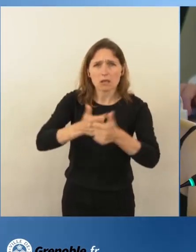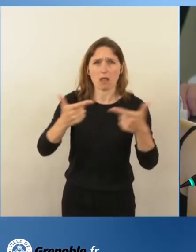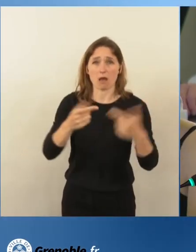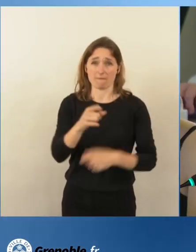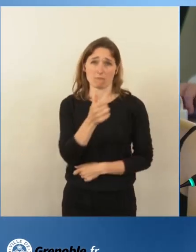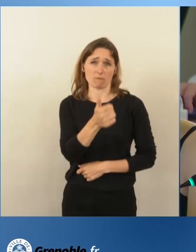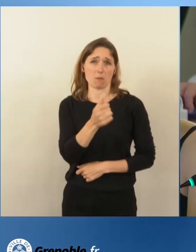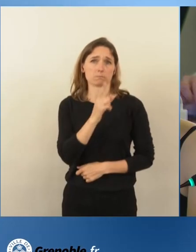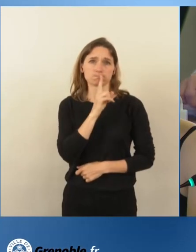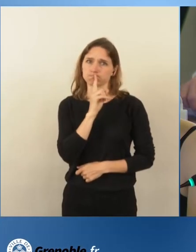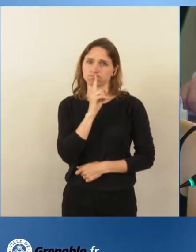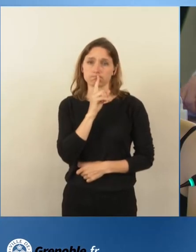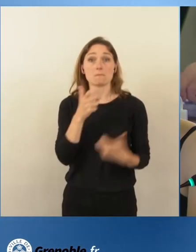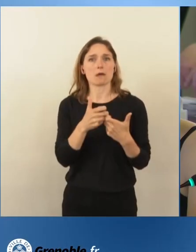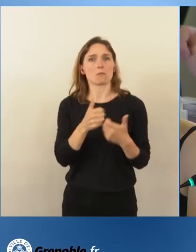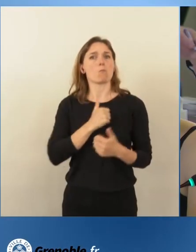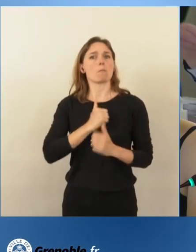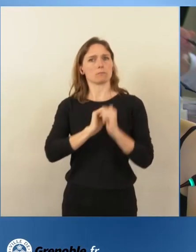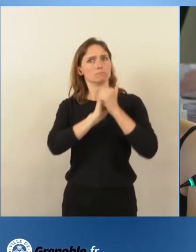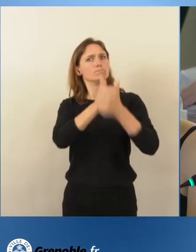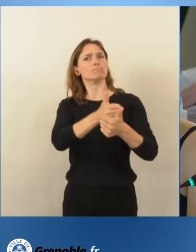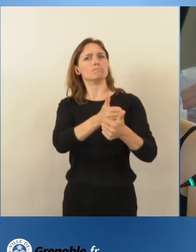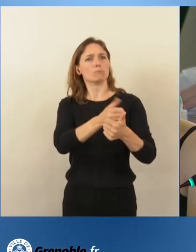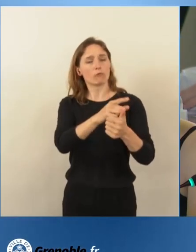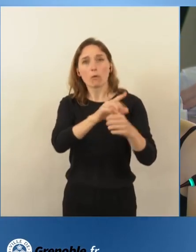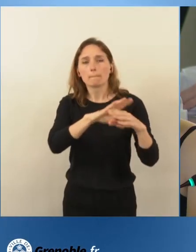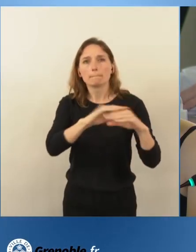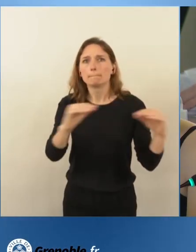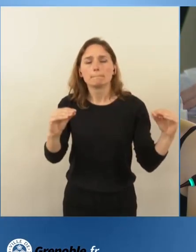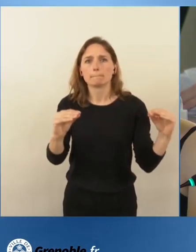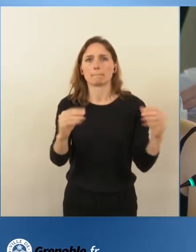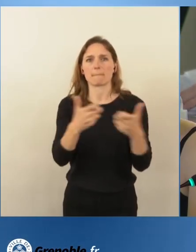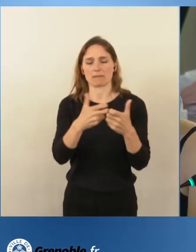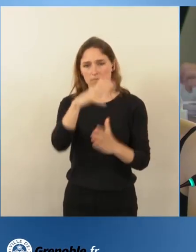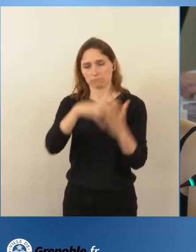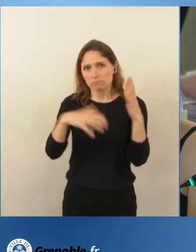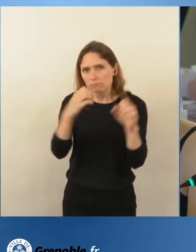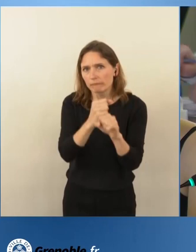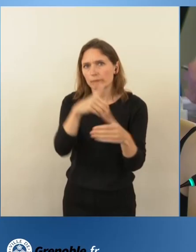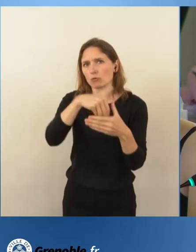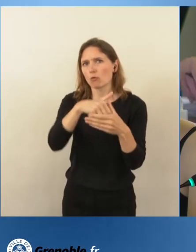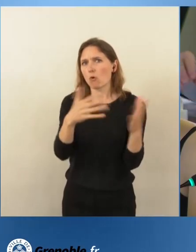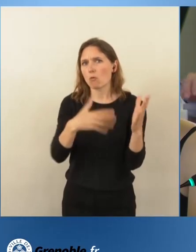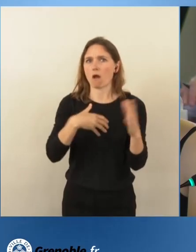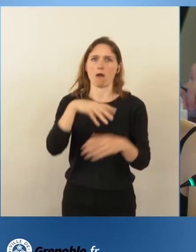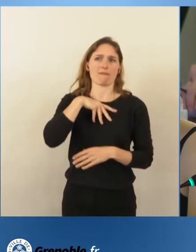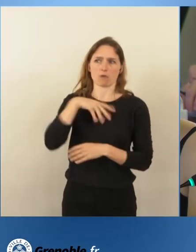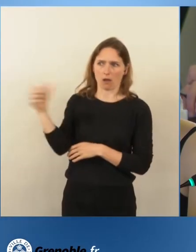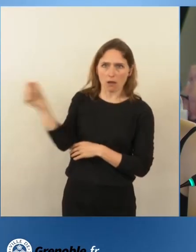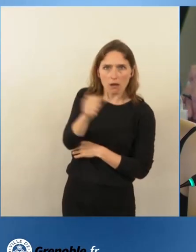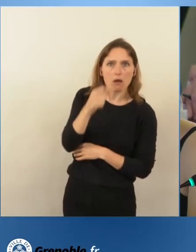contentieux que j'ai porté puisque à travers ce rendu acte vous avez nommé des avocats pour défendre la ville de Grenoble